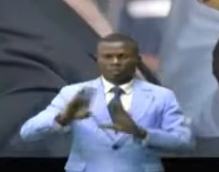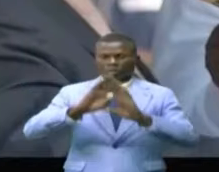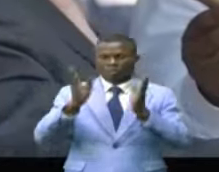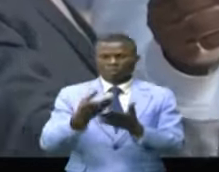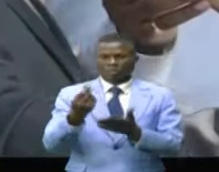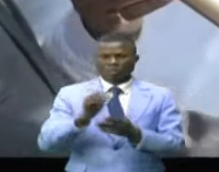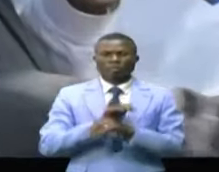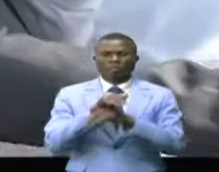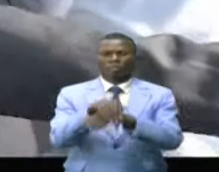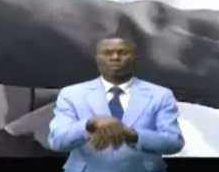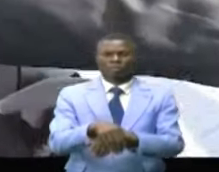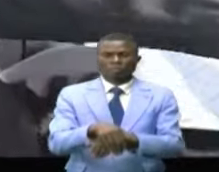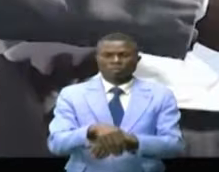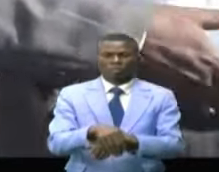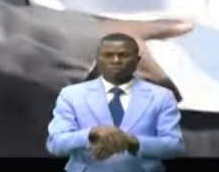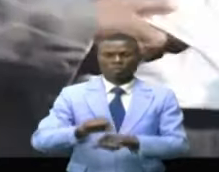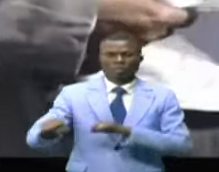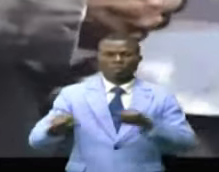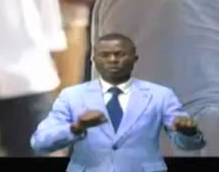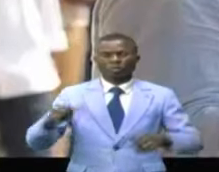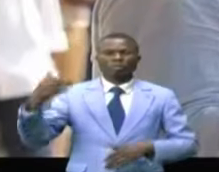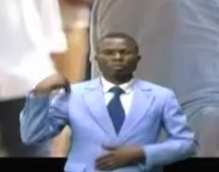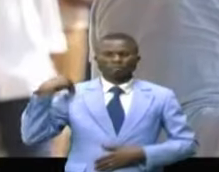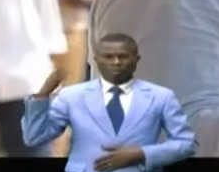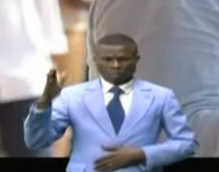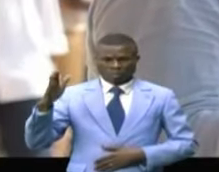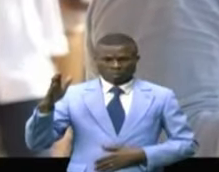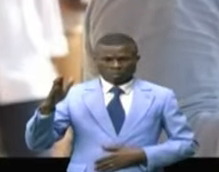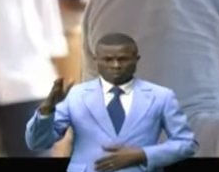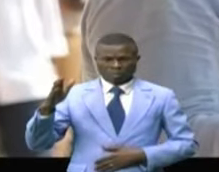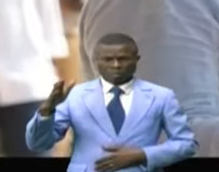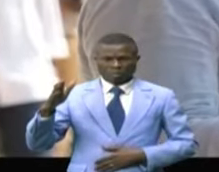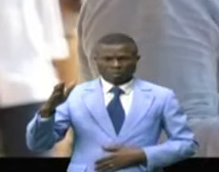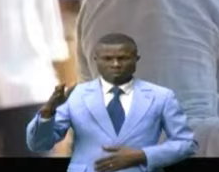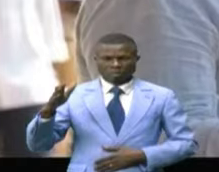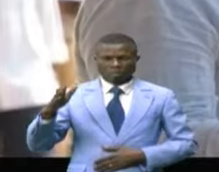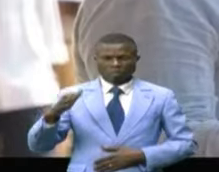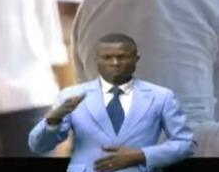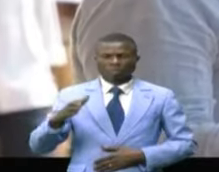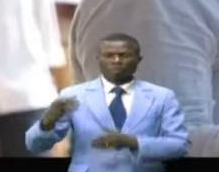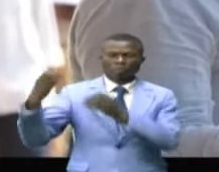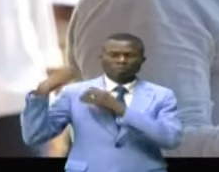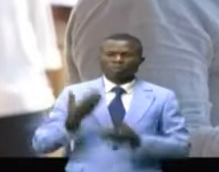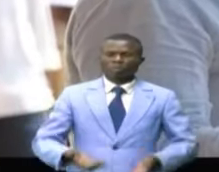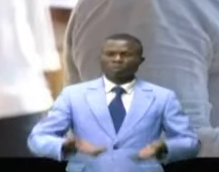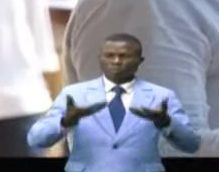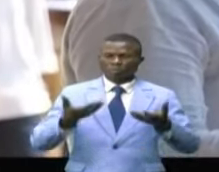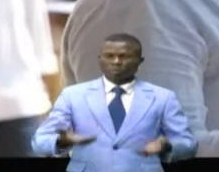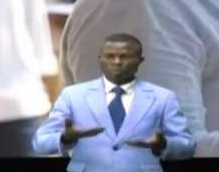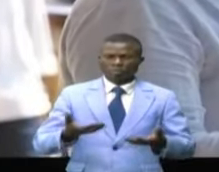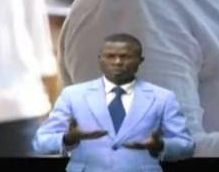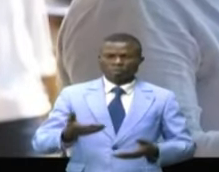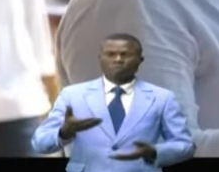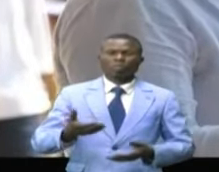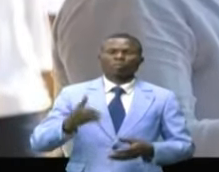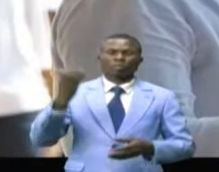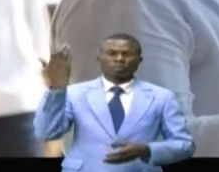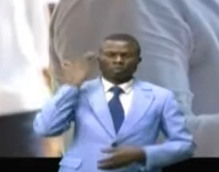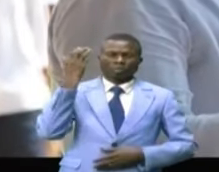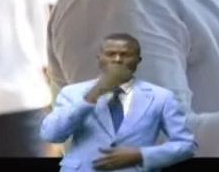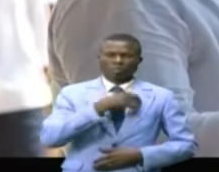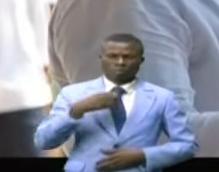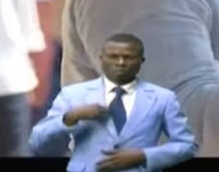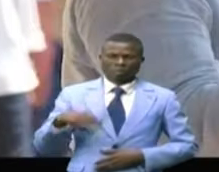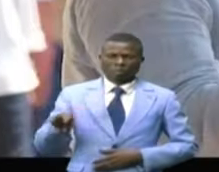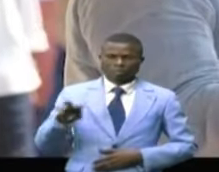de participation aux examens d'État, qui étaient une lourde charge qui pesait sur les épaules de nos